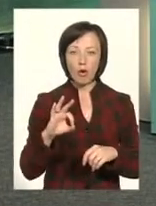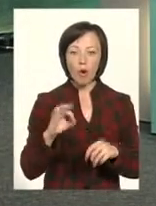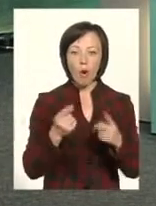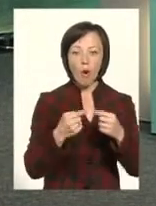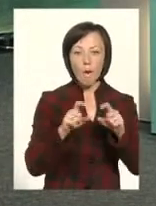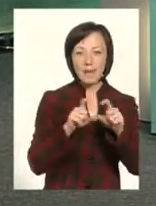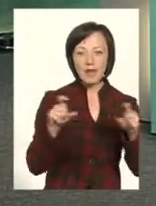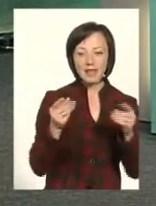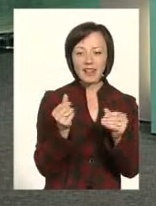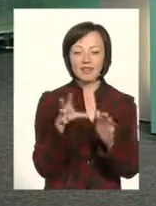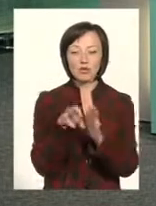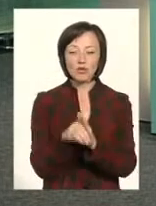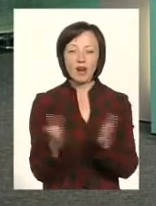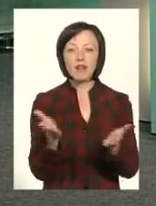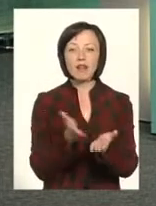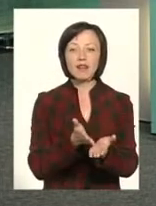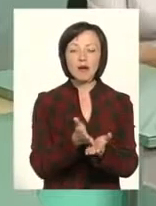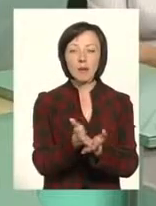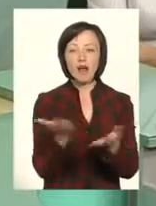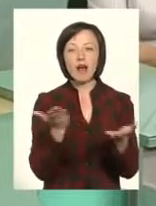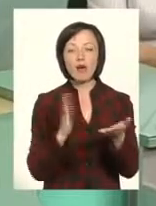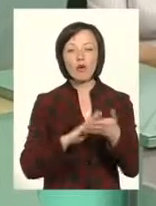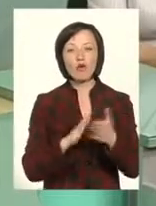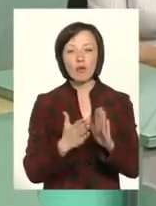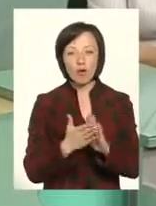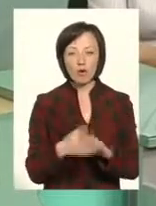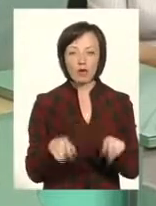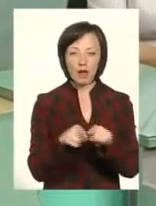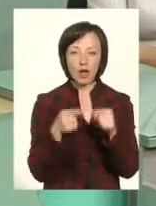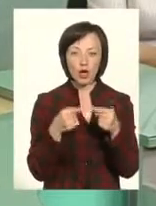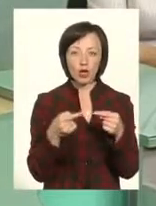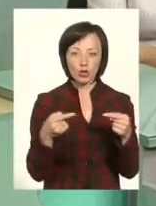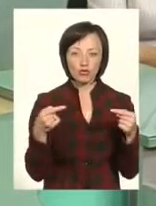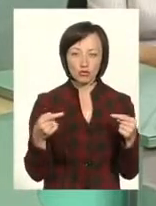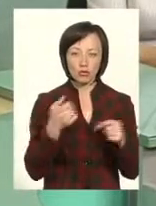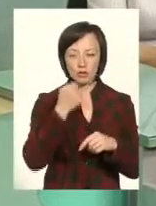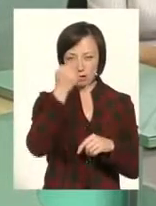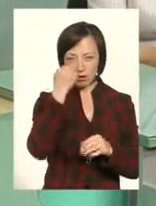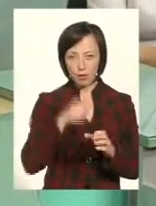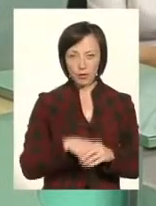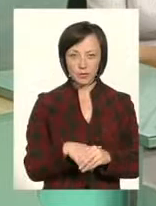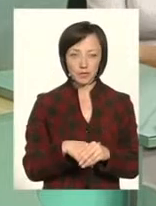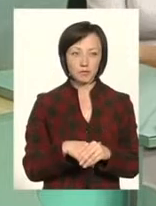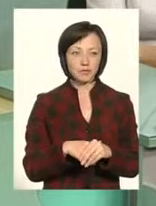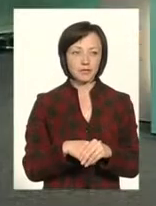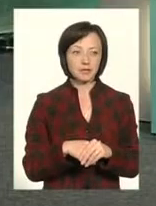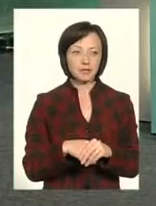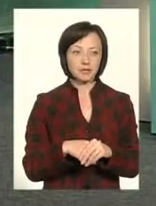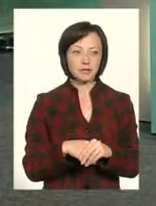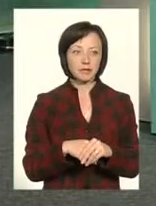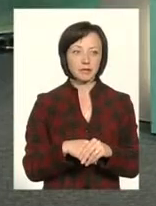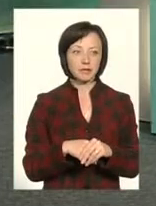інвестування в нашому місті? От які направлення, які умови, ну таке інше. Дякую. Дякую.